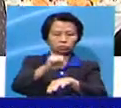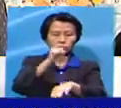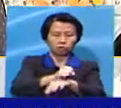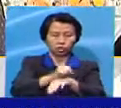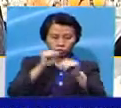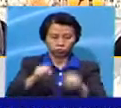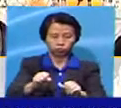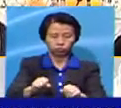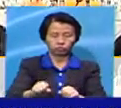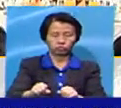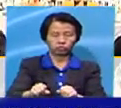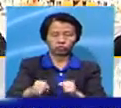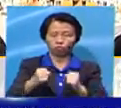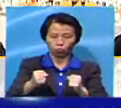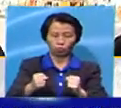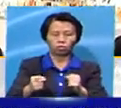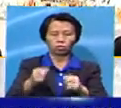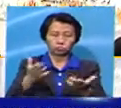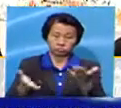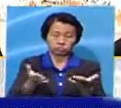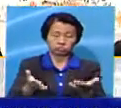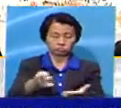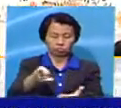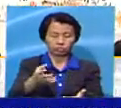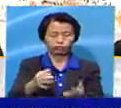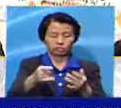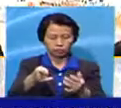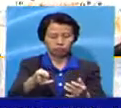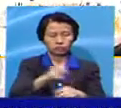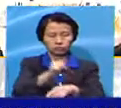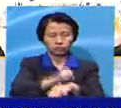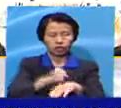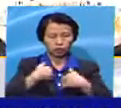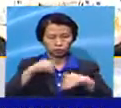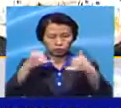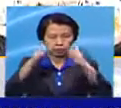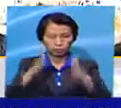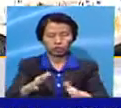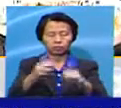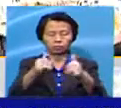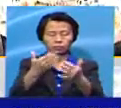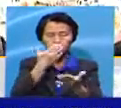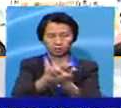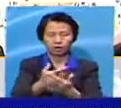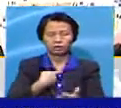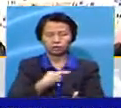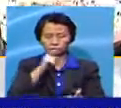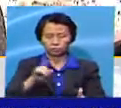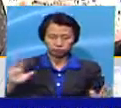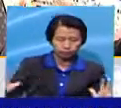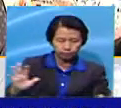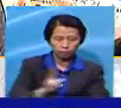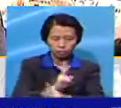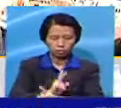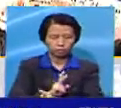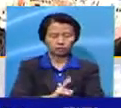ancaman kepada kita dan mereka ada beberapa pemain yang mampu bermain dengan baik. Kita aware dengan benda-benda itu semua dan saya harap pemain